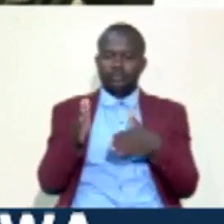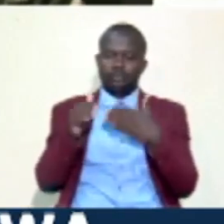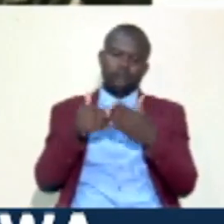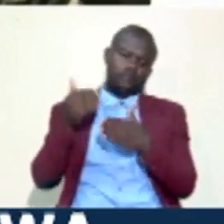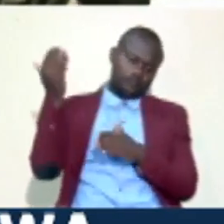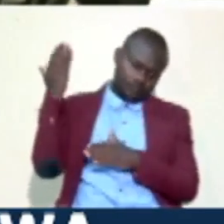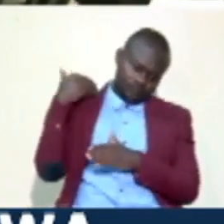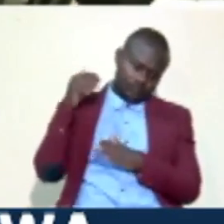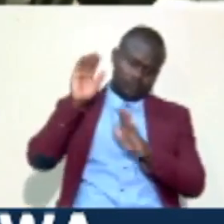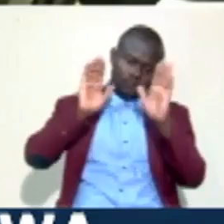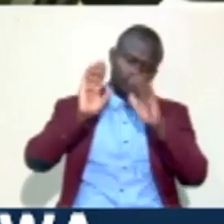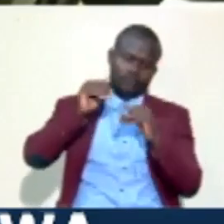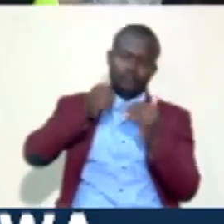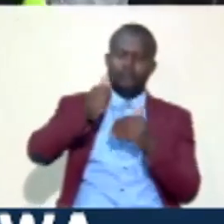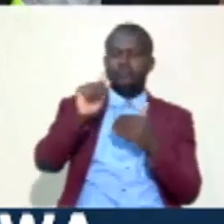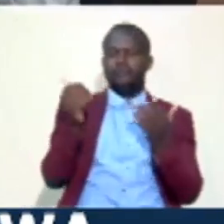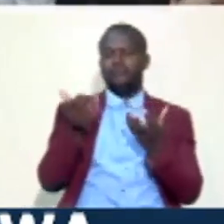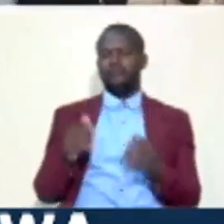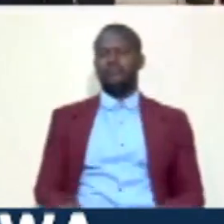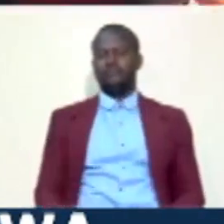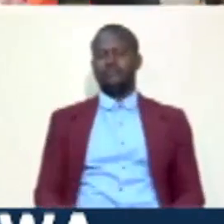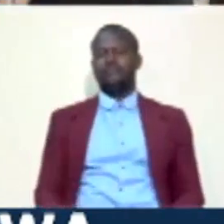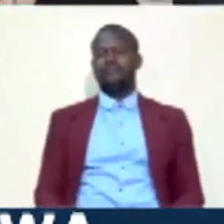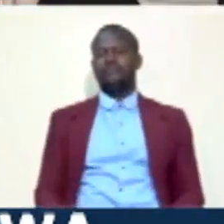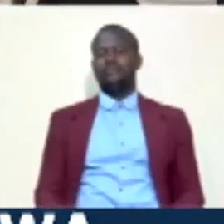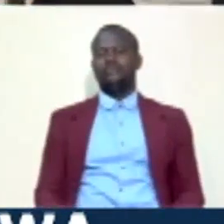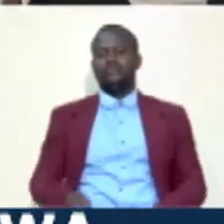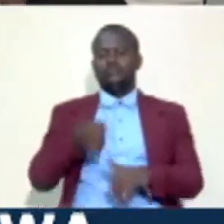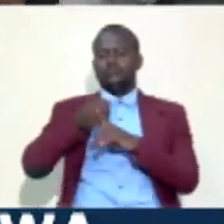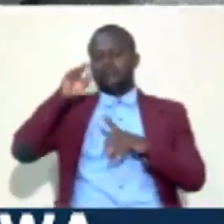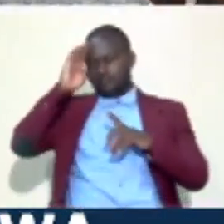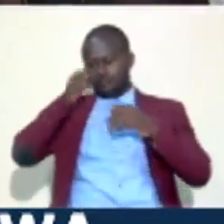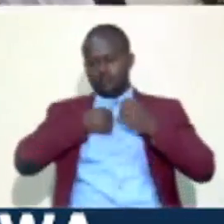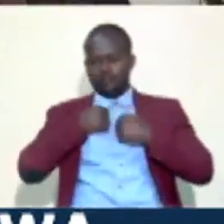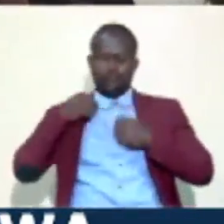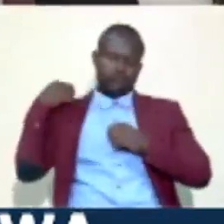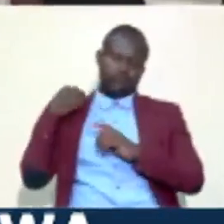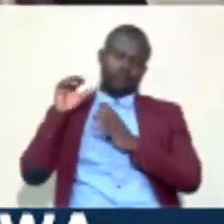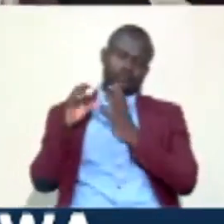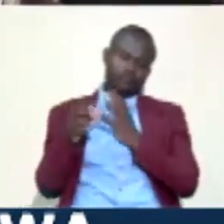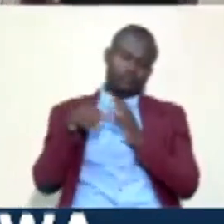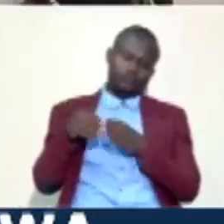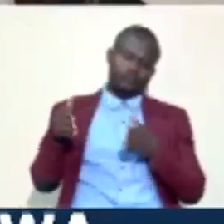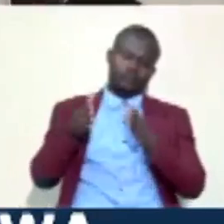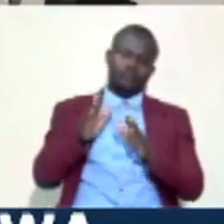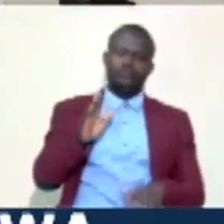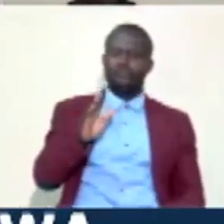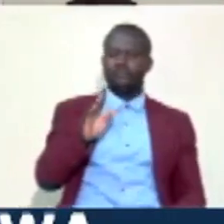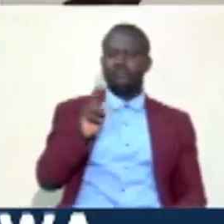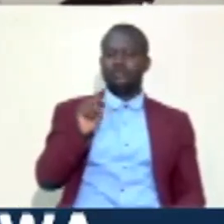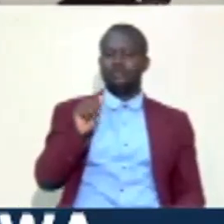gihe, uruhare rwabo ni uruhe? Umuvugizi wa polisi y'u Rwanda ishami rishinzwe umutekano mu muhanda Senior Superintendent Rere